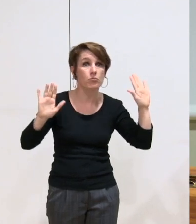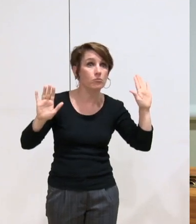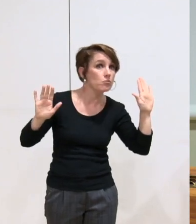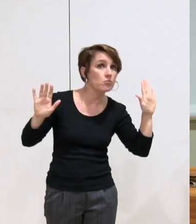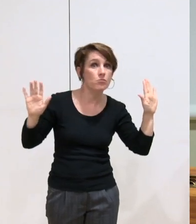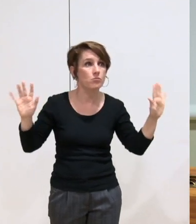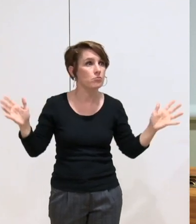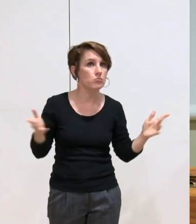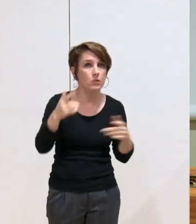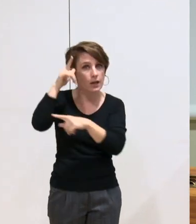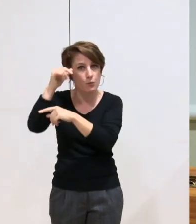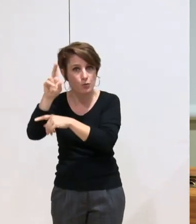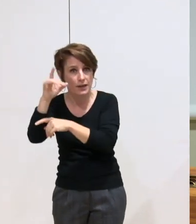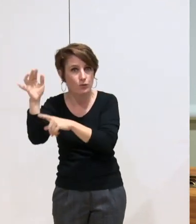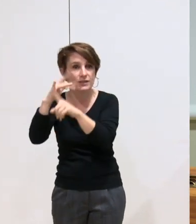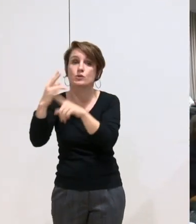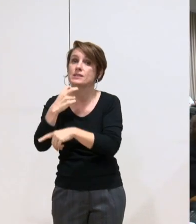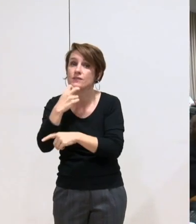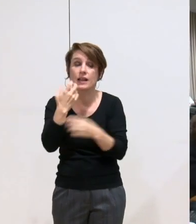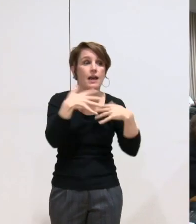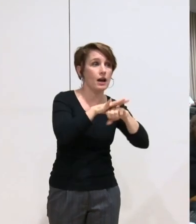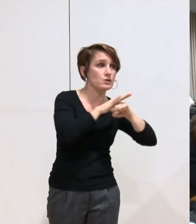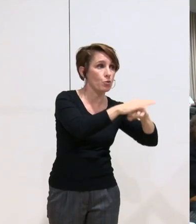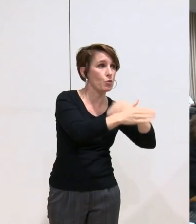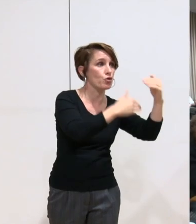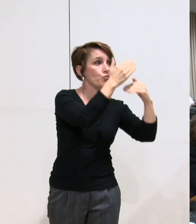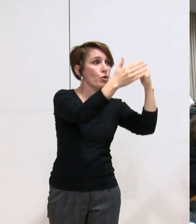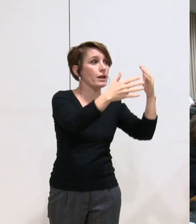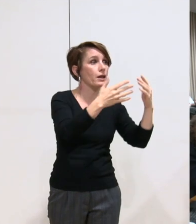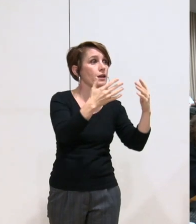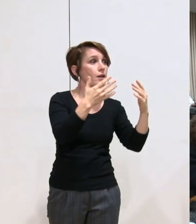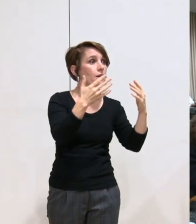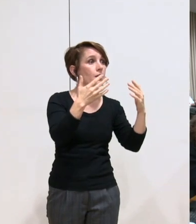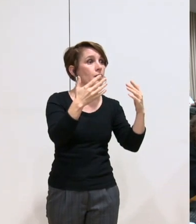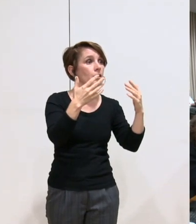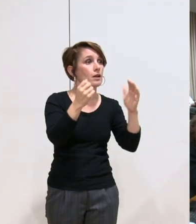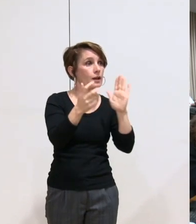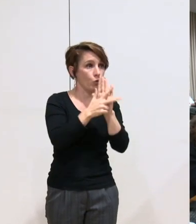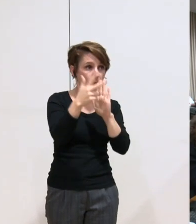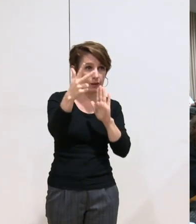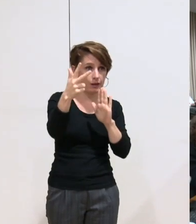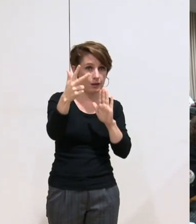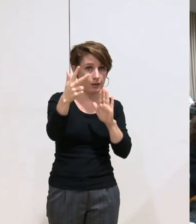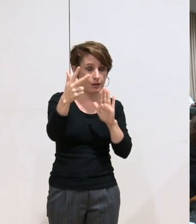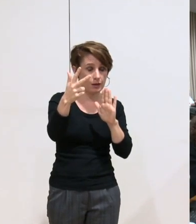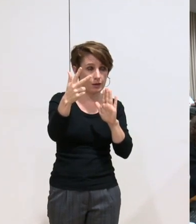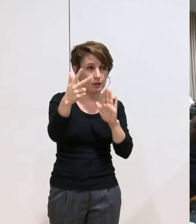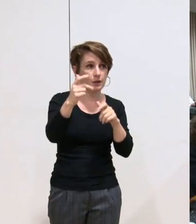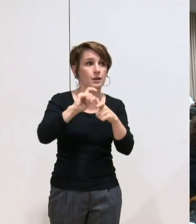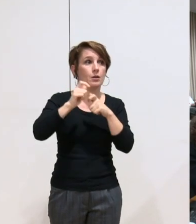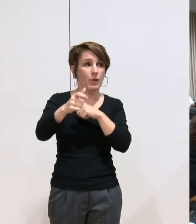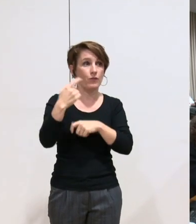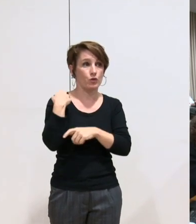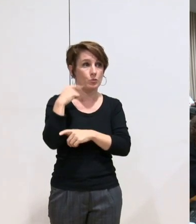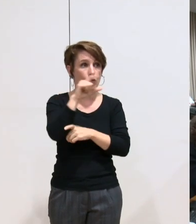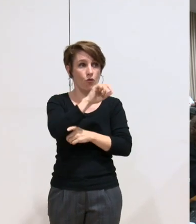Donc, Républicains, UDI, Société Civile, Rassemblement de Gauche et de Progrès, délibération adoptée. Le rapport